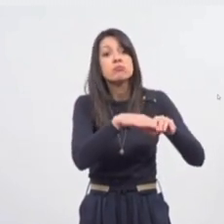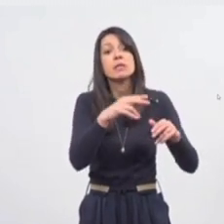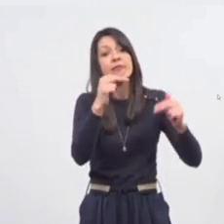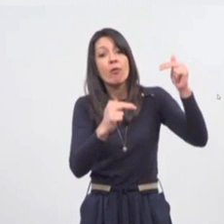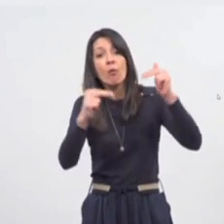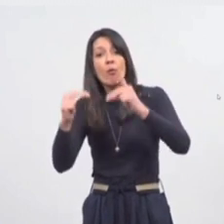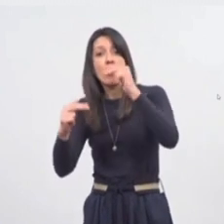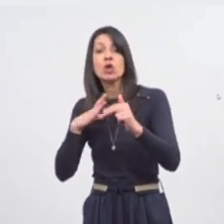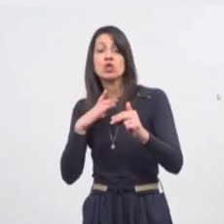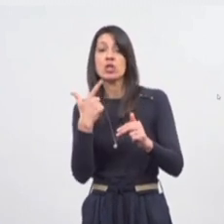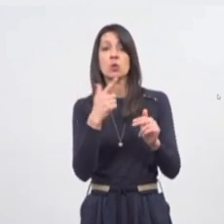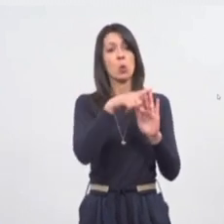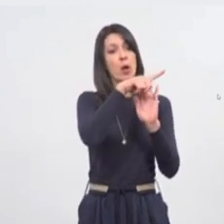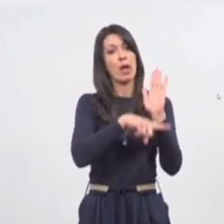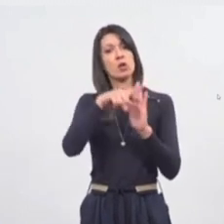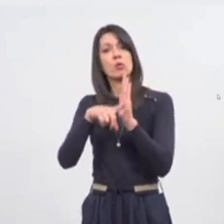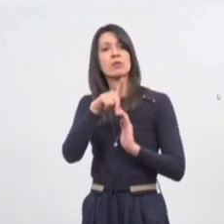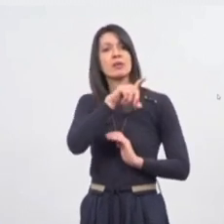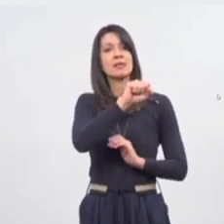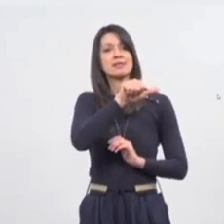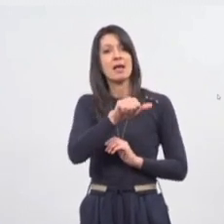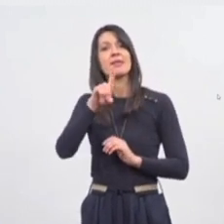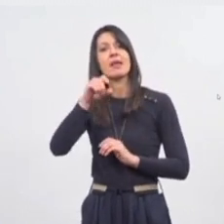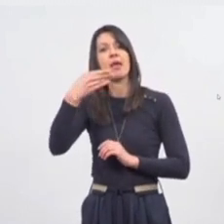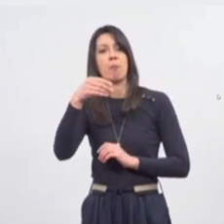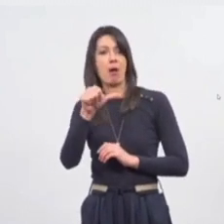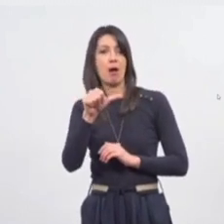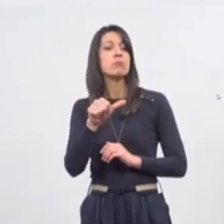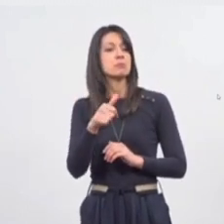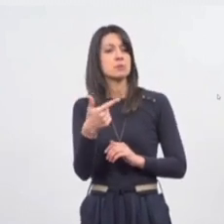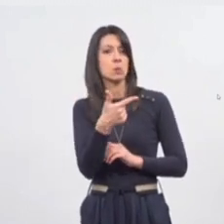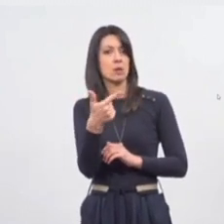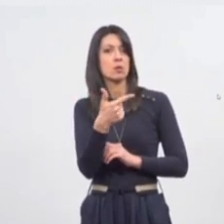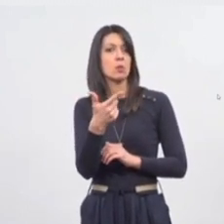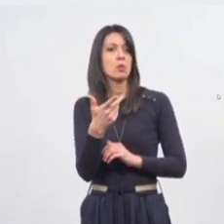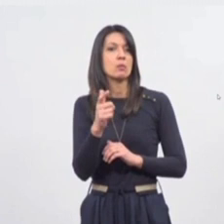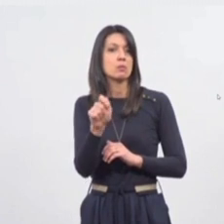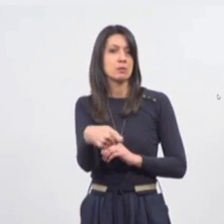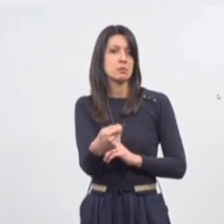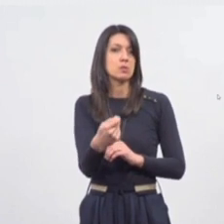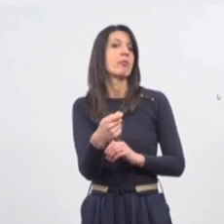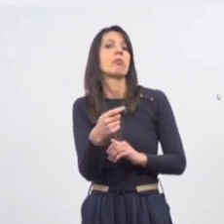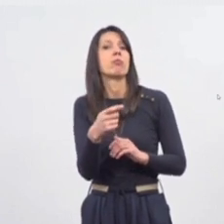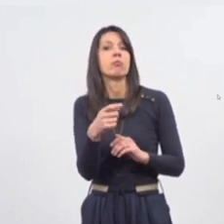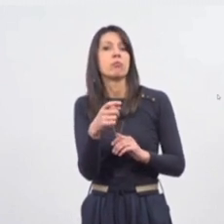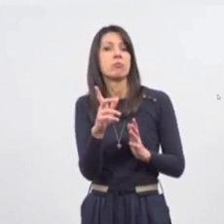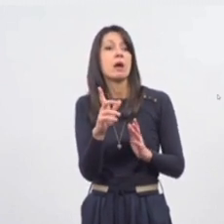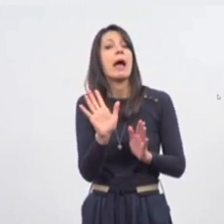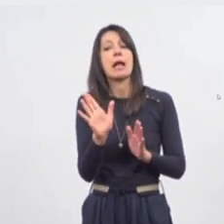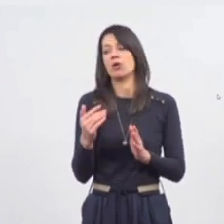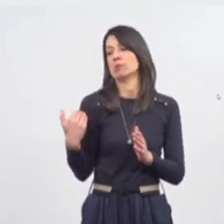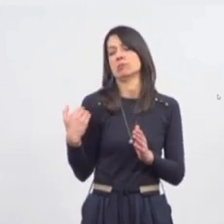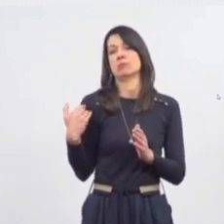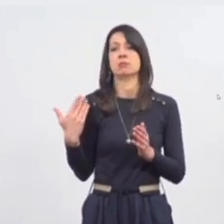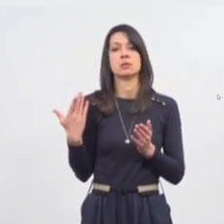deux règlements DSA et DMA qui ont fait l'objet, bien entendu, qui n'ont pas été évoqués lors de ce Conseil